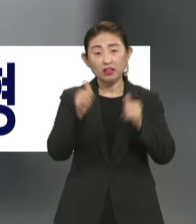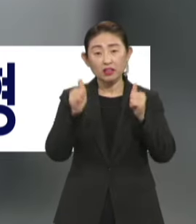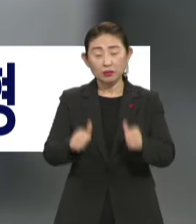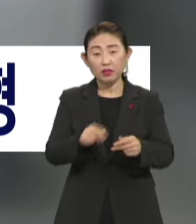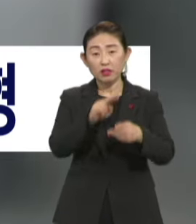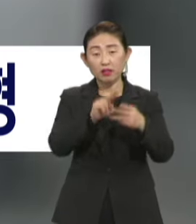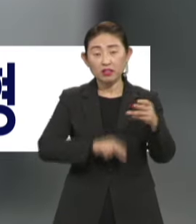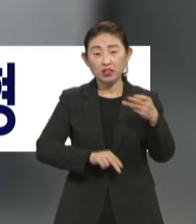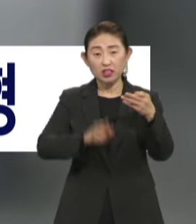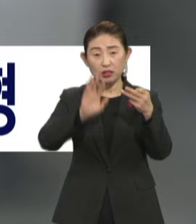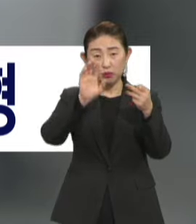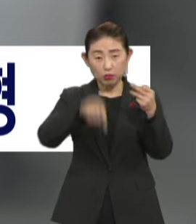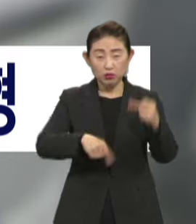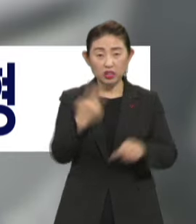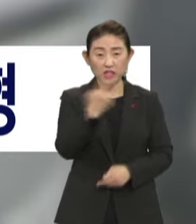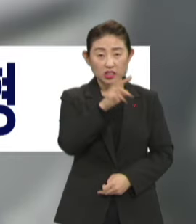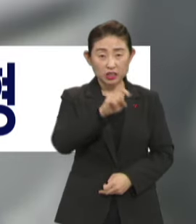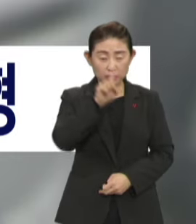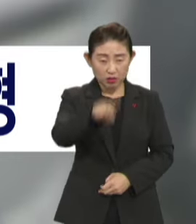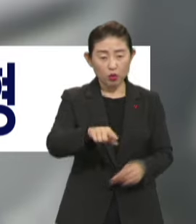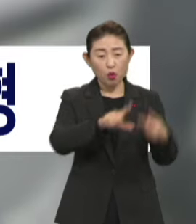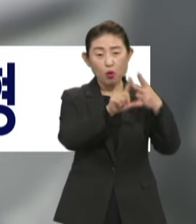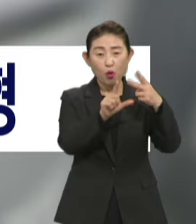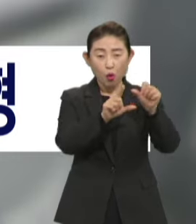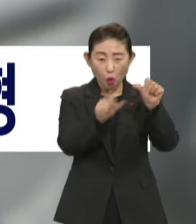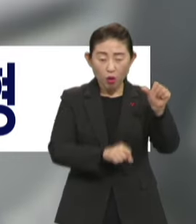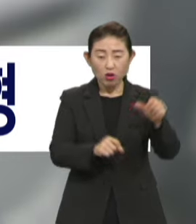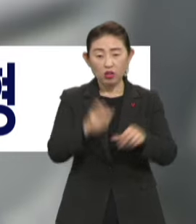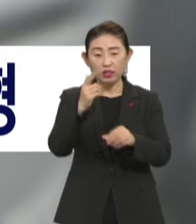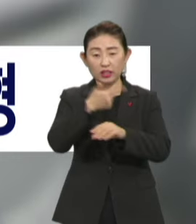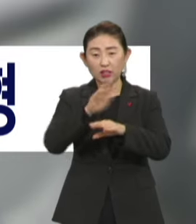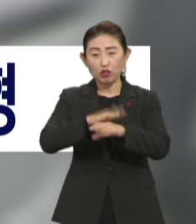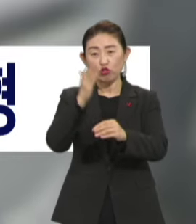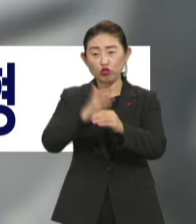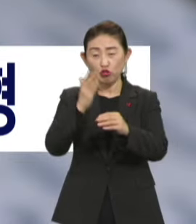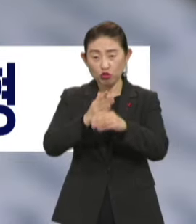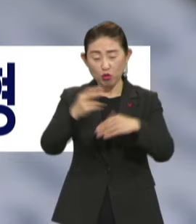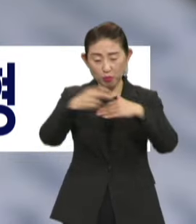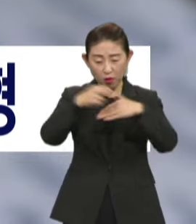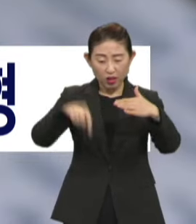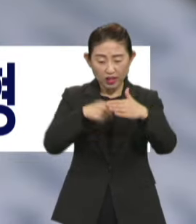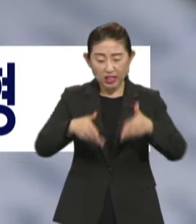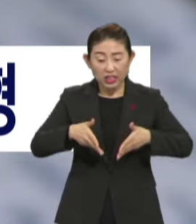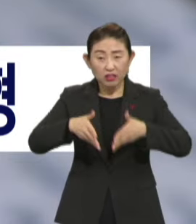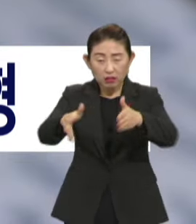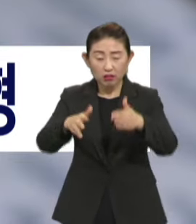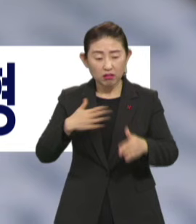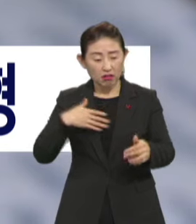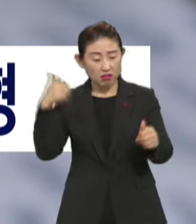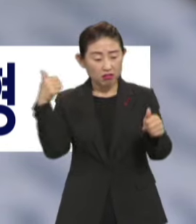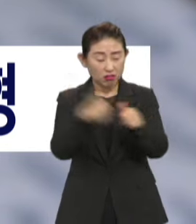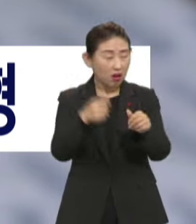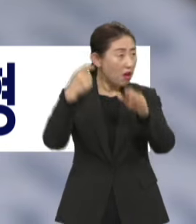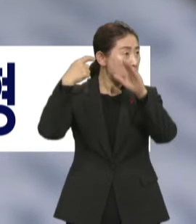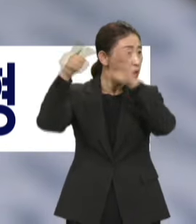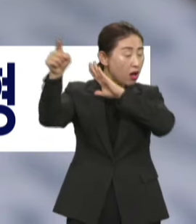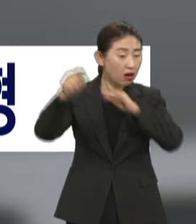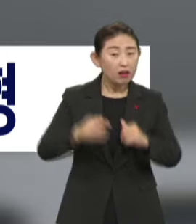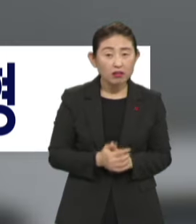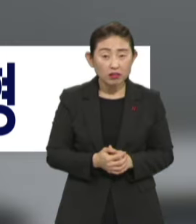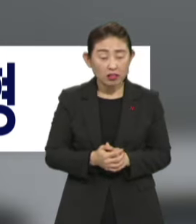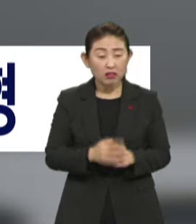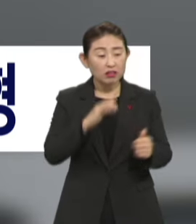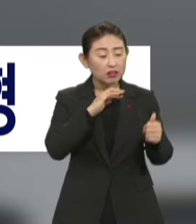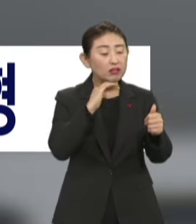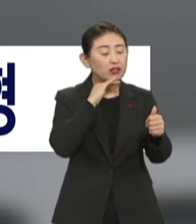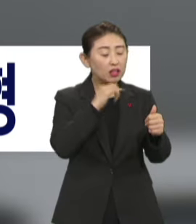12부는 지난 2021년 5월 대전 중구의 한 병원 로비에서 자신의 충고를 듣지 않는다는 이유로 다른